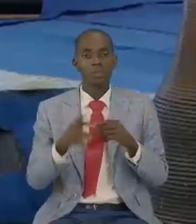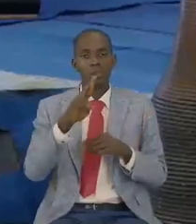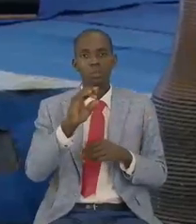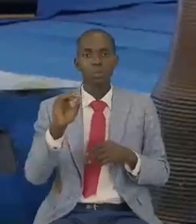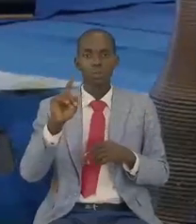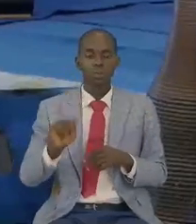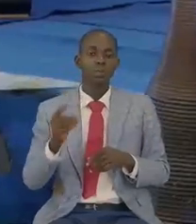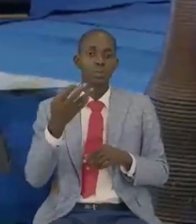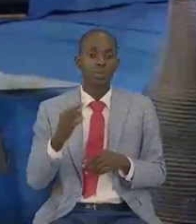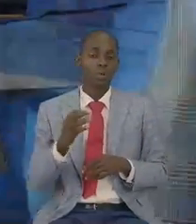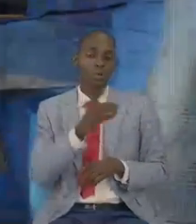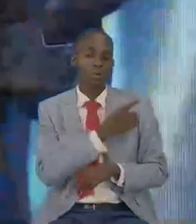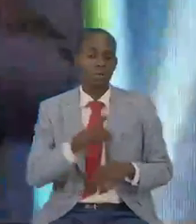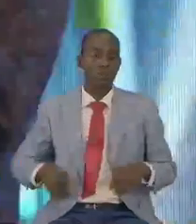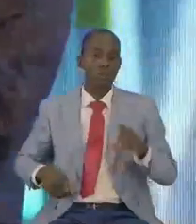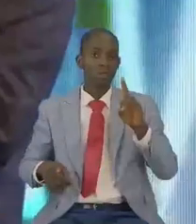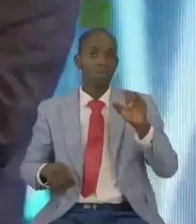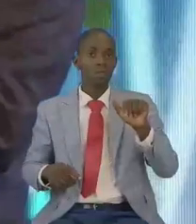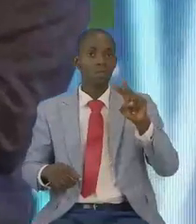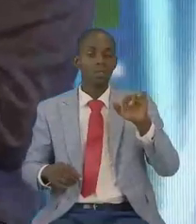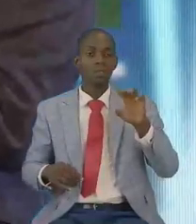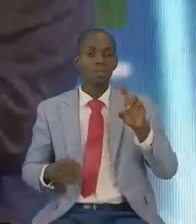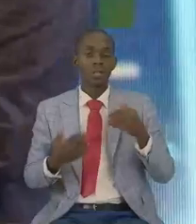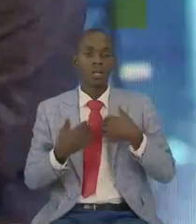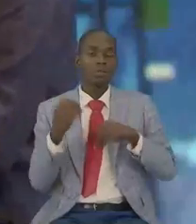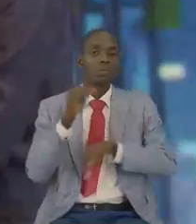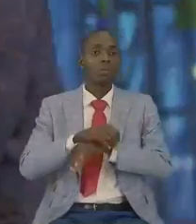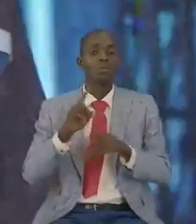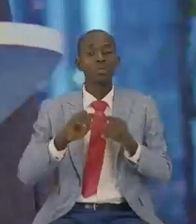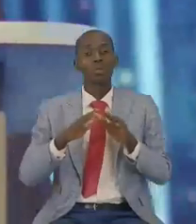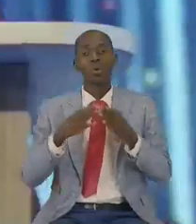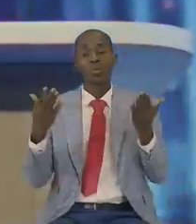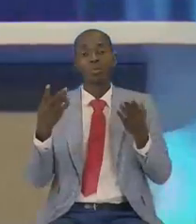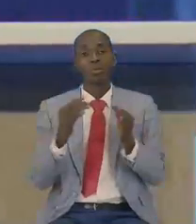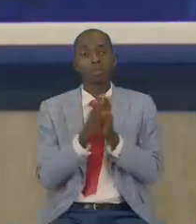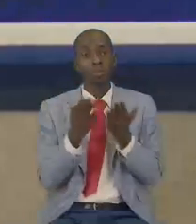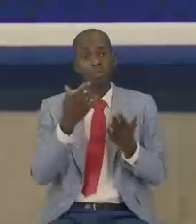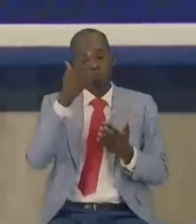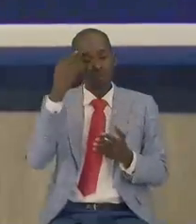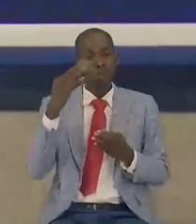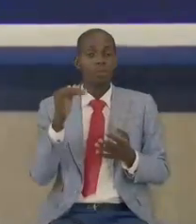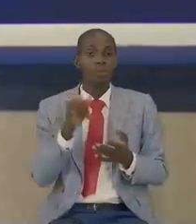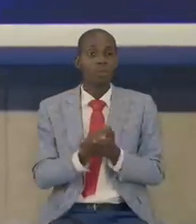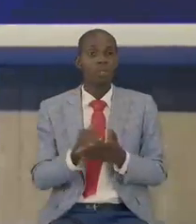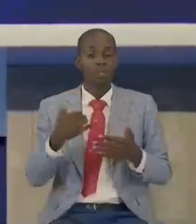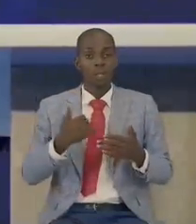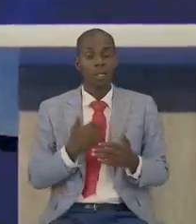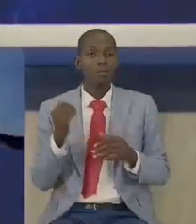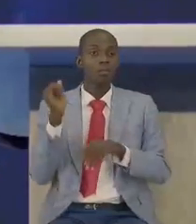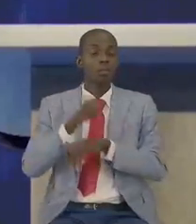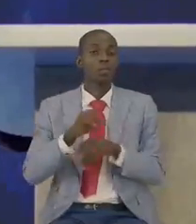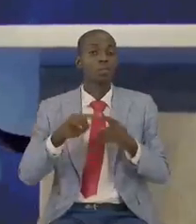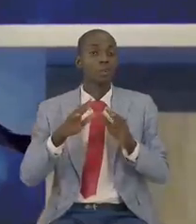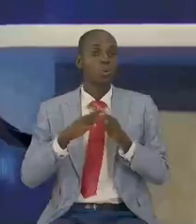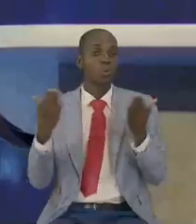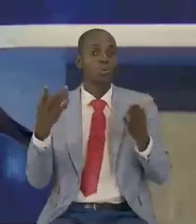pour ouvrir le livre. Et parce qu'il a vaincu pour ouvrir le livre, il